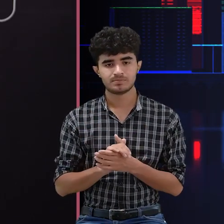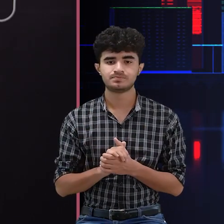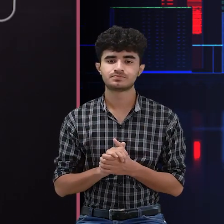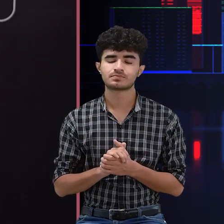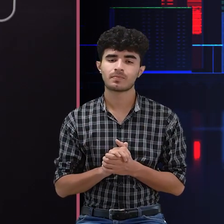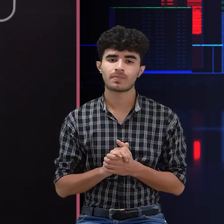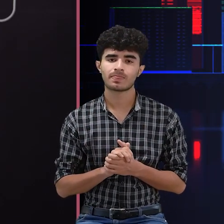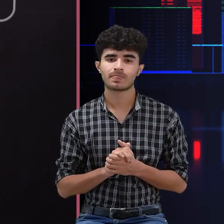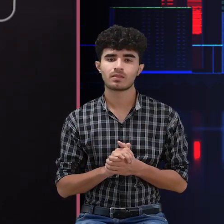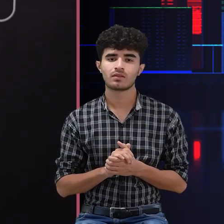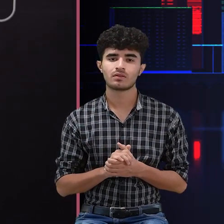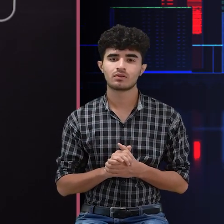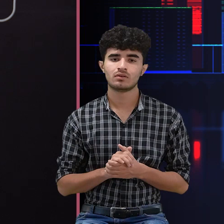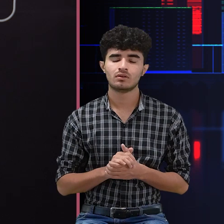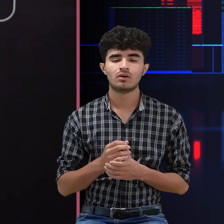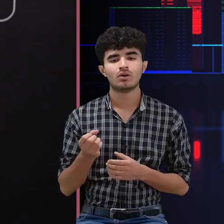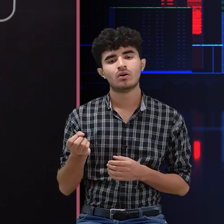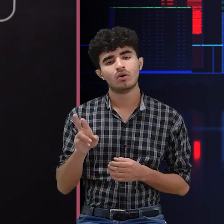سے.